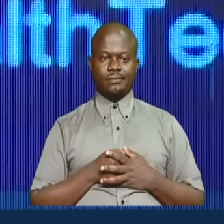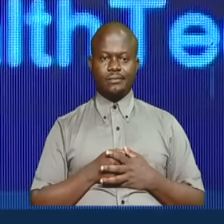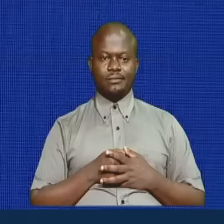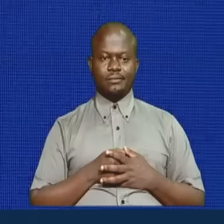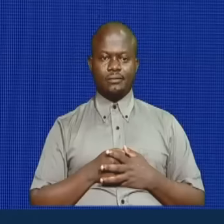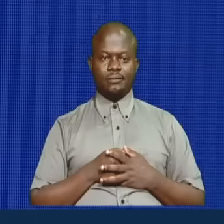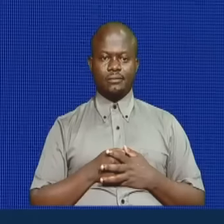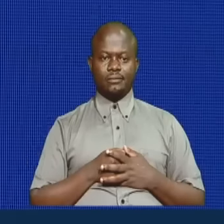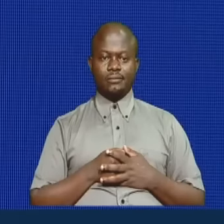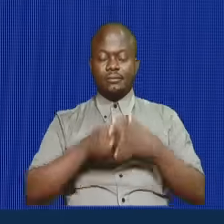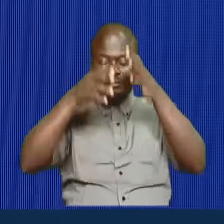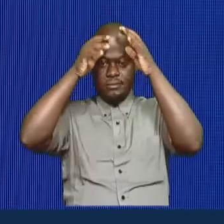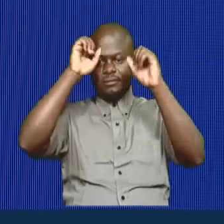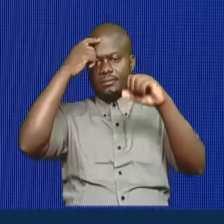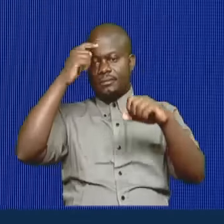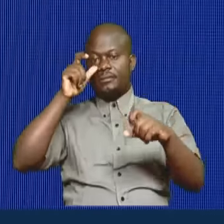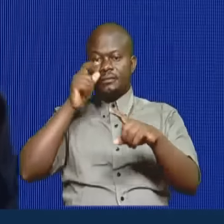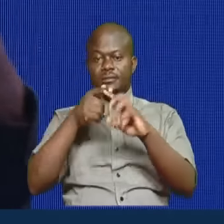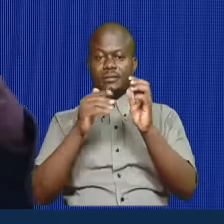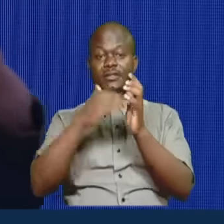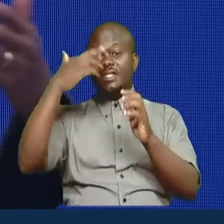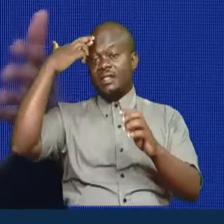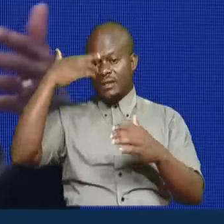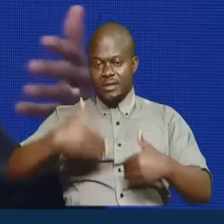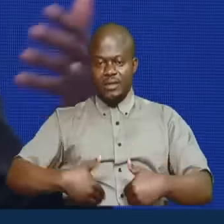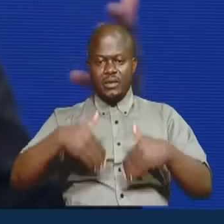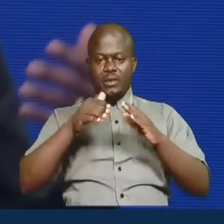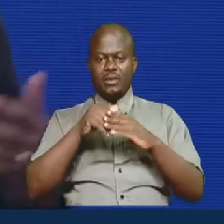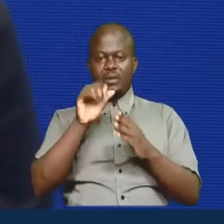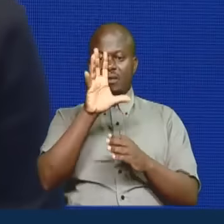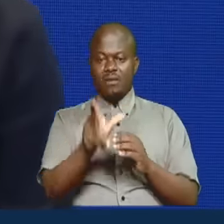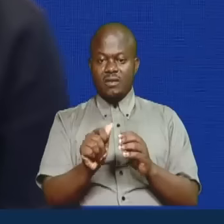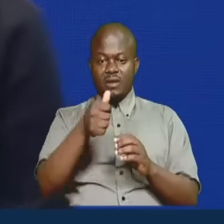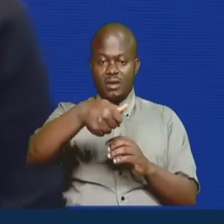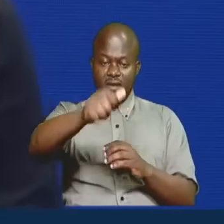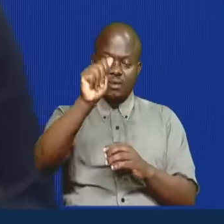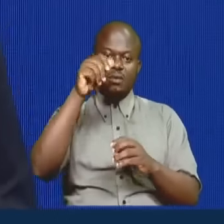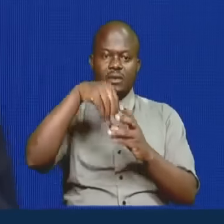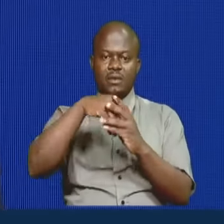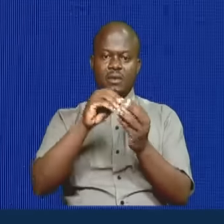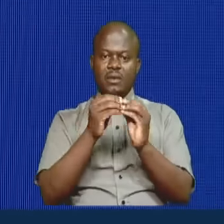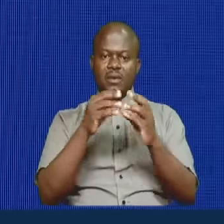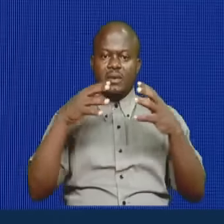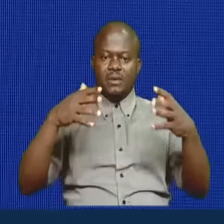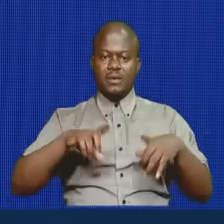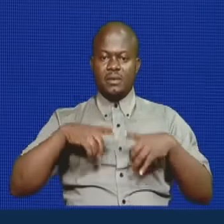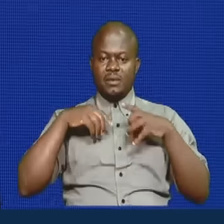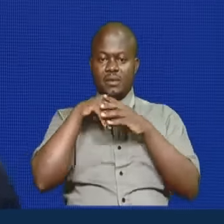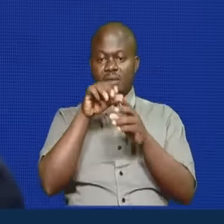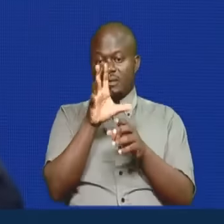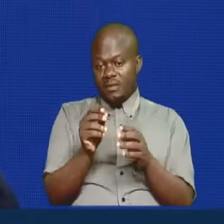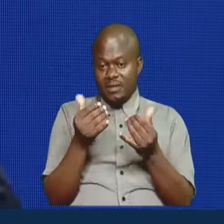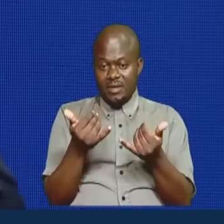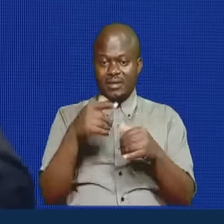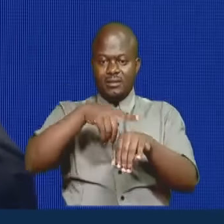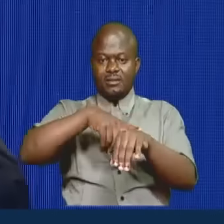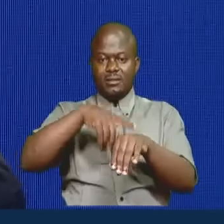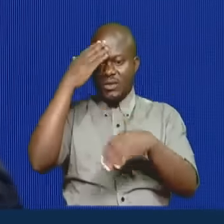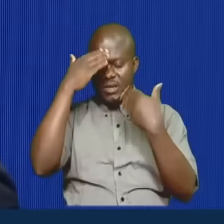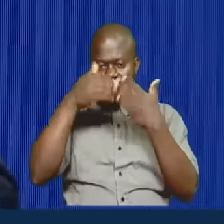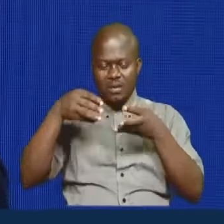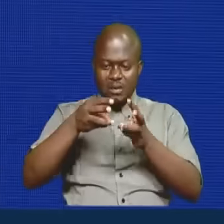it. Perezida Kagame kandi yibukije urubyiruko rwa Afurika ko ariko rugize umubare munini w'abatuye umugabane, bityo ko igihe kigeze ngo uburyo